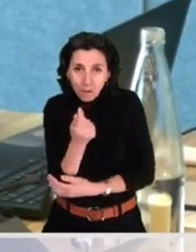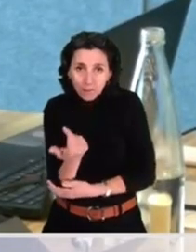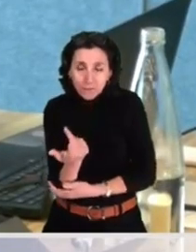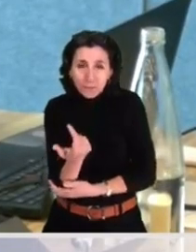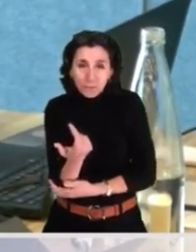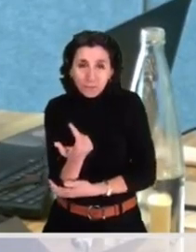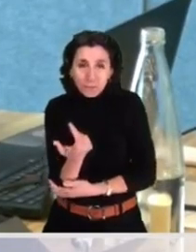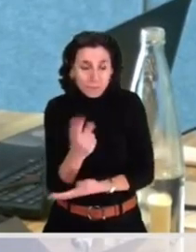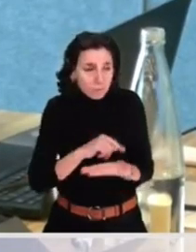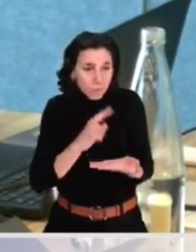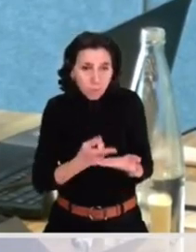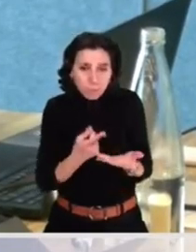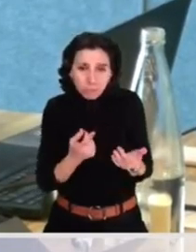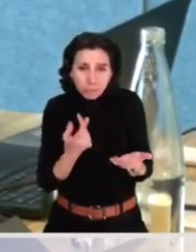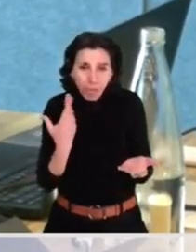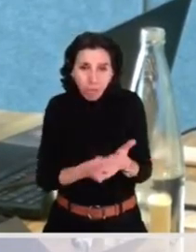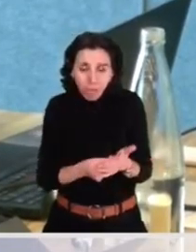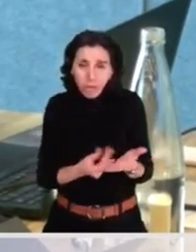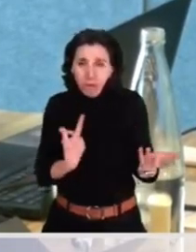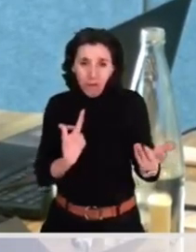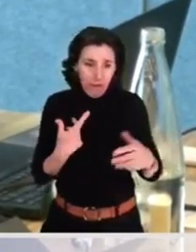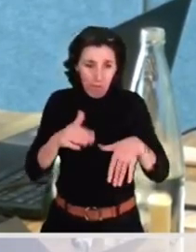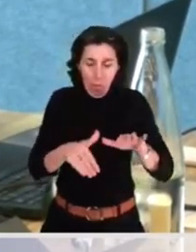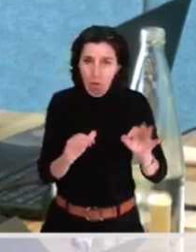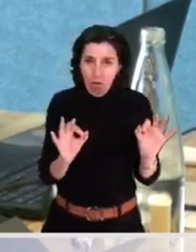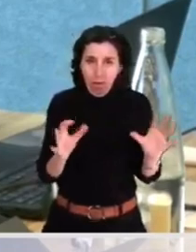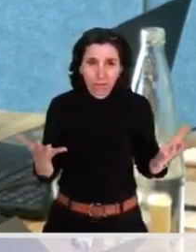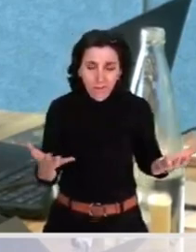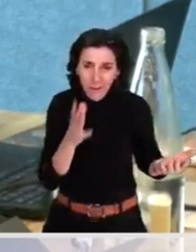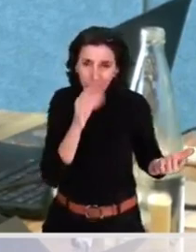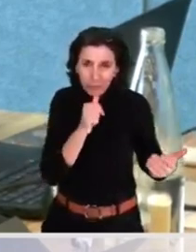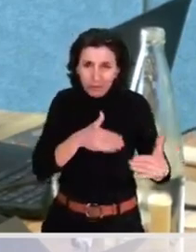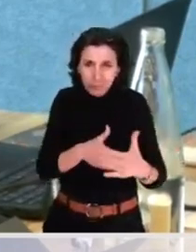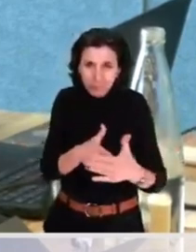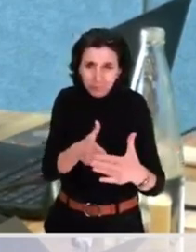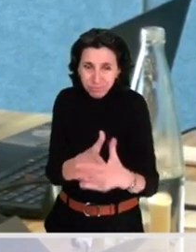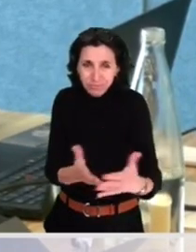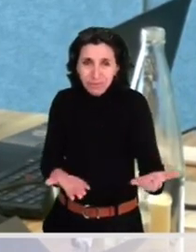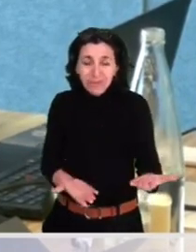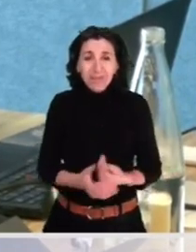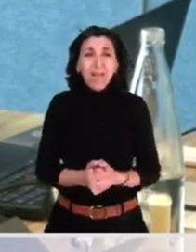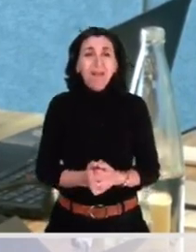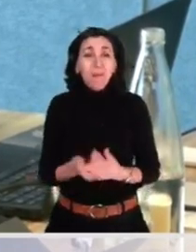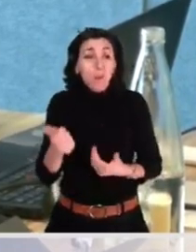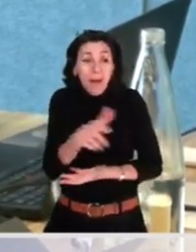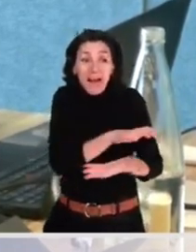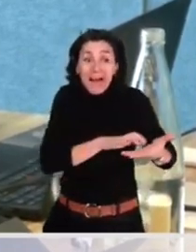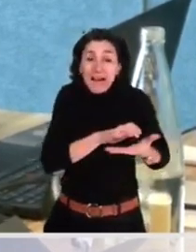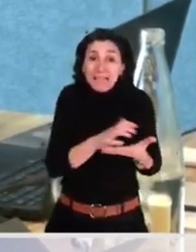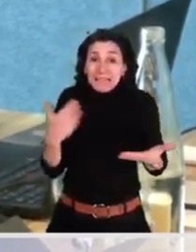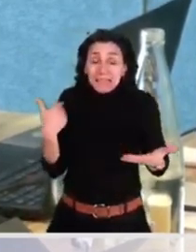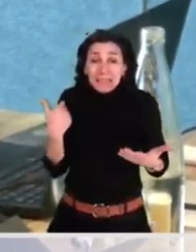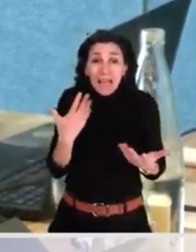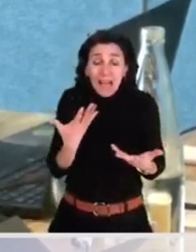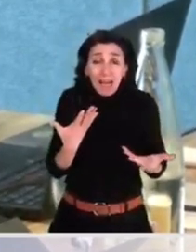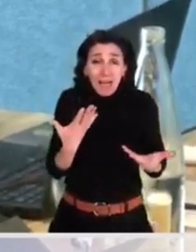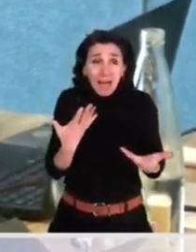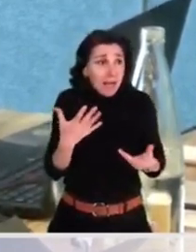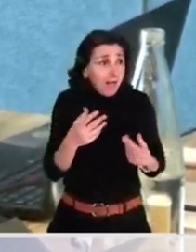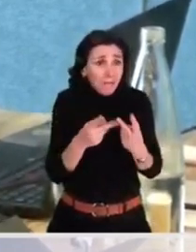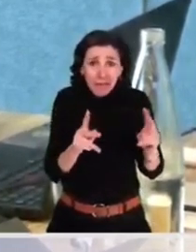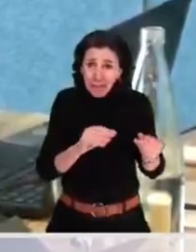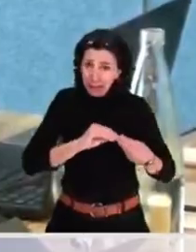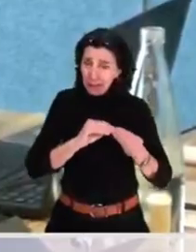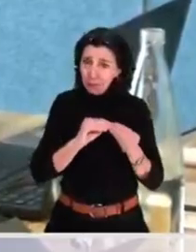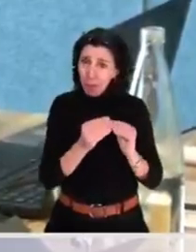sans moyens, on ne peut rien faire. Or, la première crise que la ville a affrontée, elle est financière. C'est